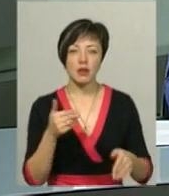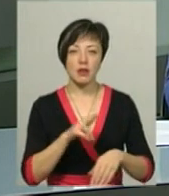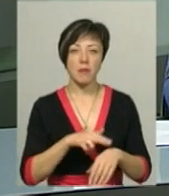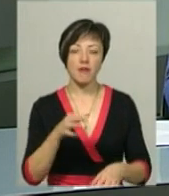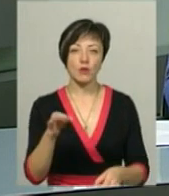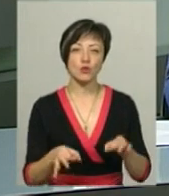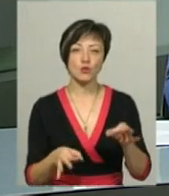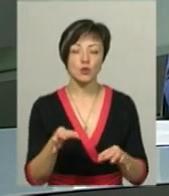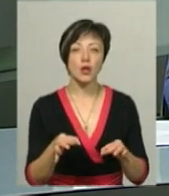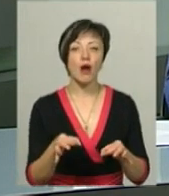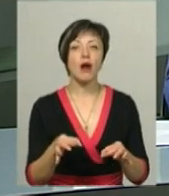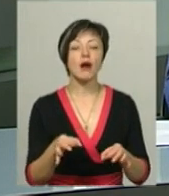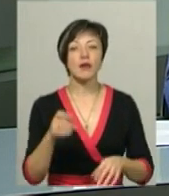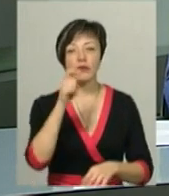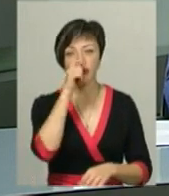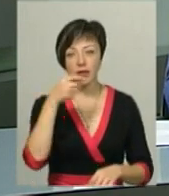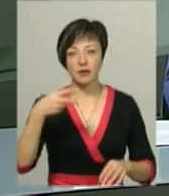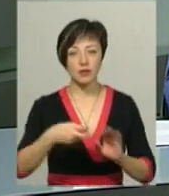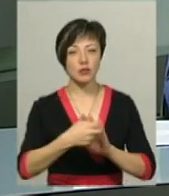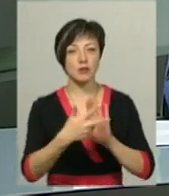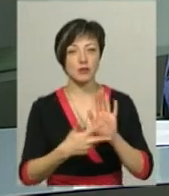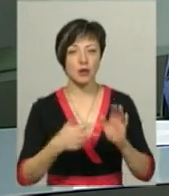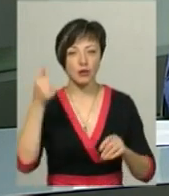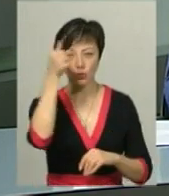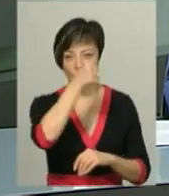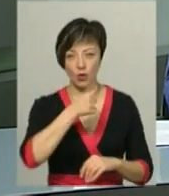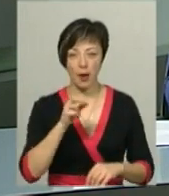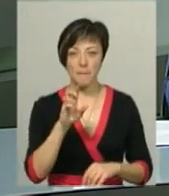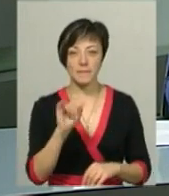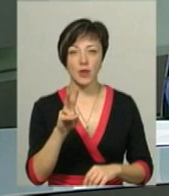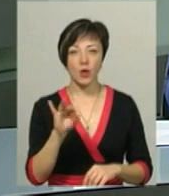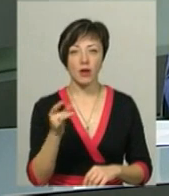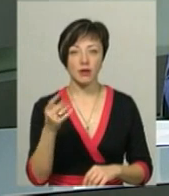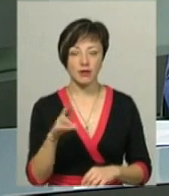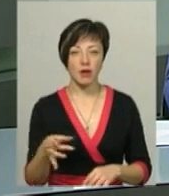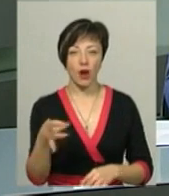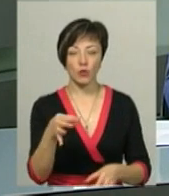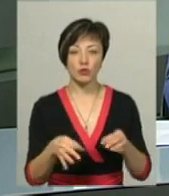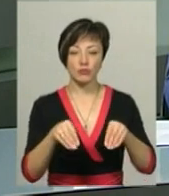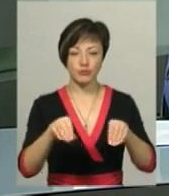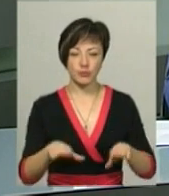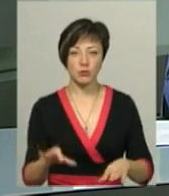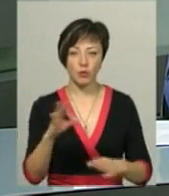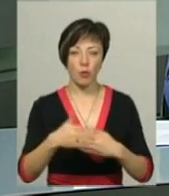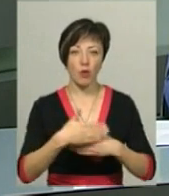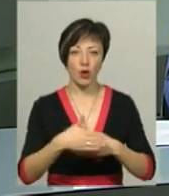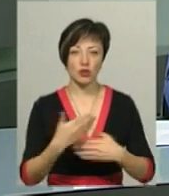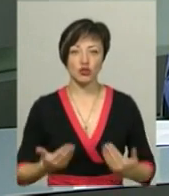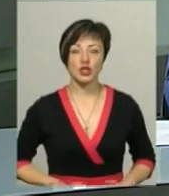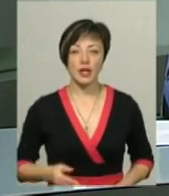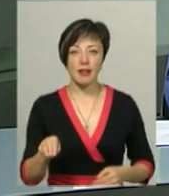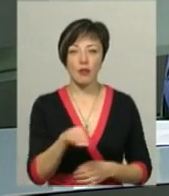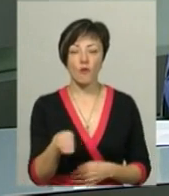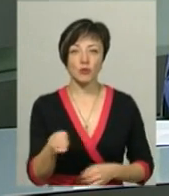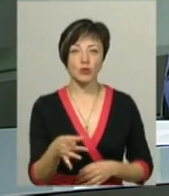правосуддя. Нагадаю, у квітні 2018 року Білогірський районний суд ухвалив рішення про покарання жителю